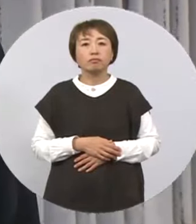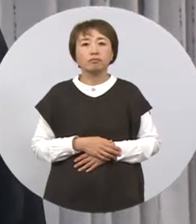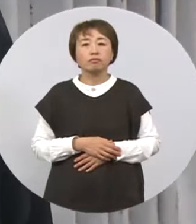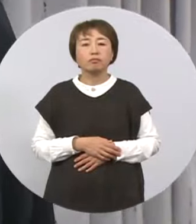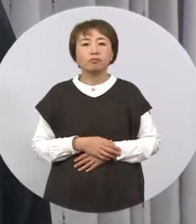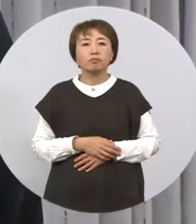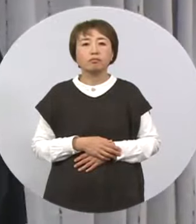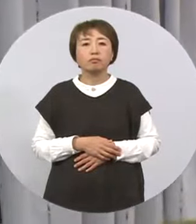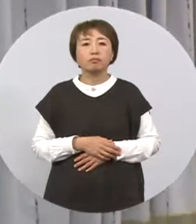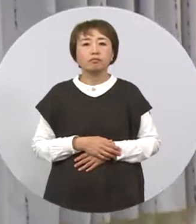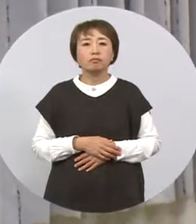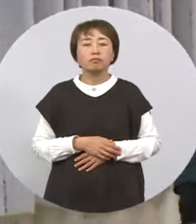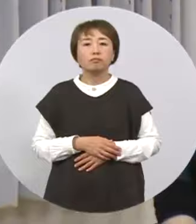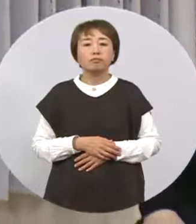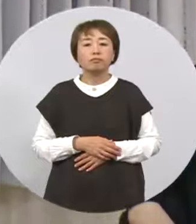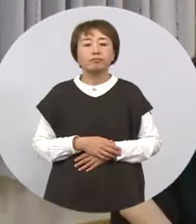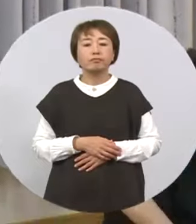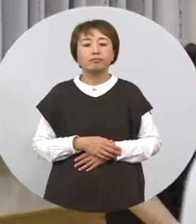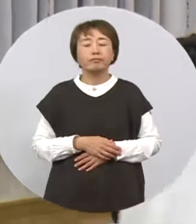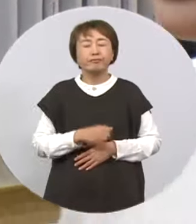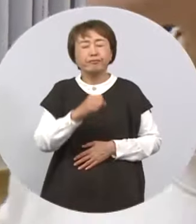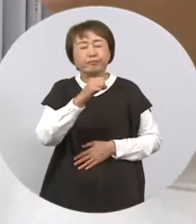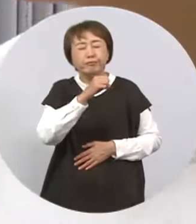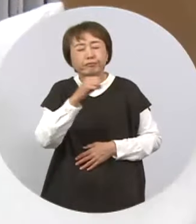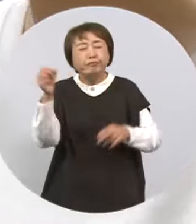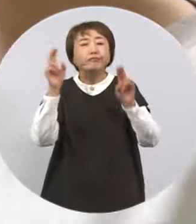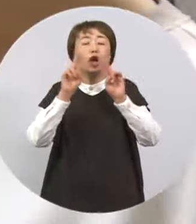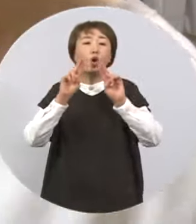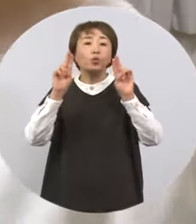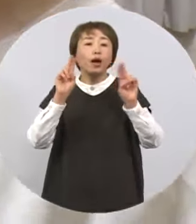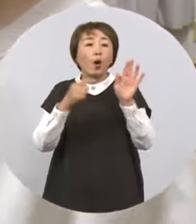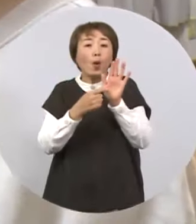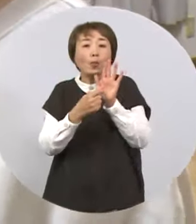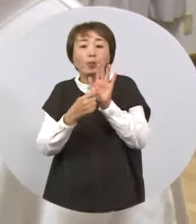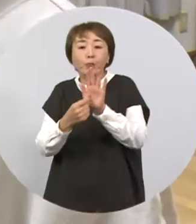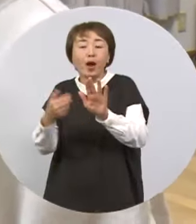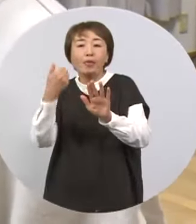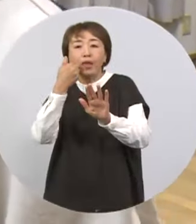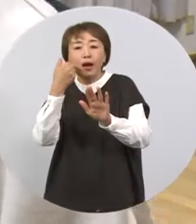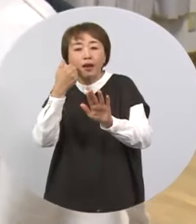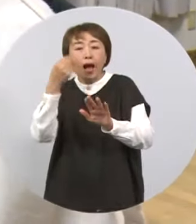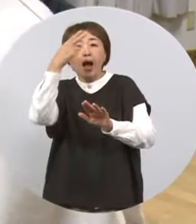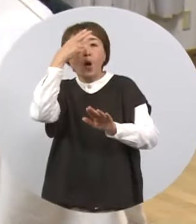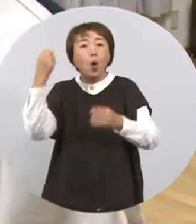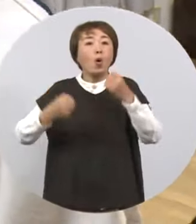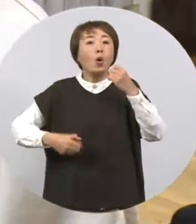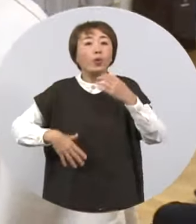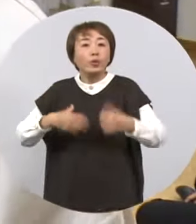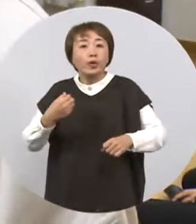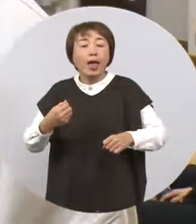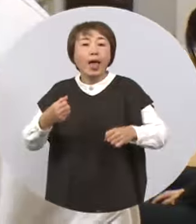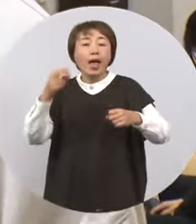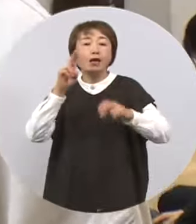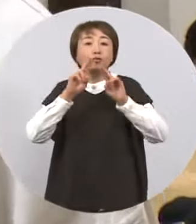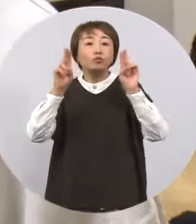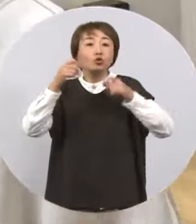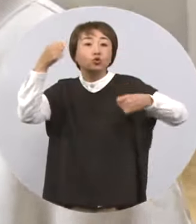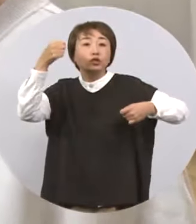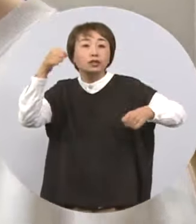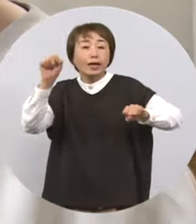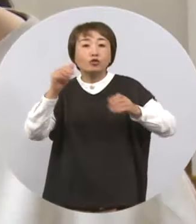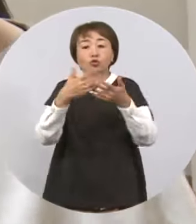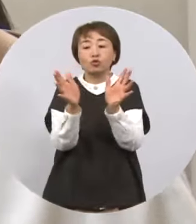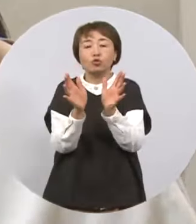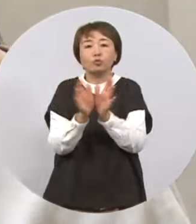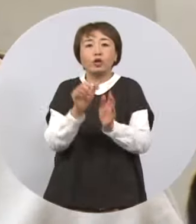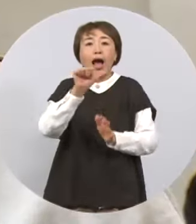ない。 素敵な歌を披露してくれているのは高校生ミュージカルアクアの皆さん。